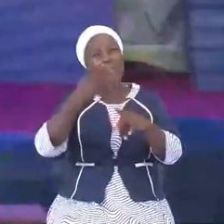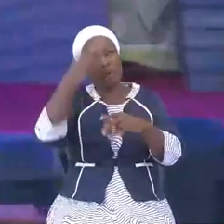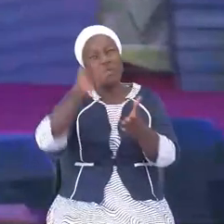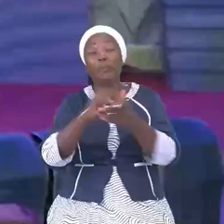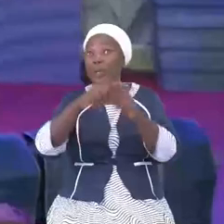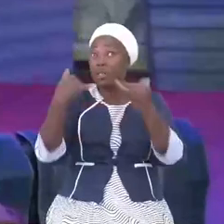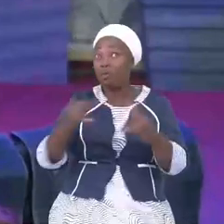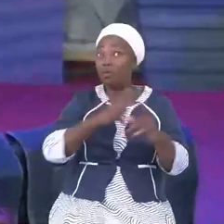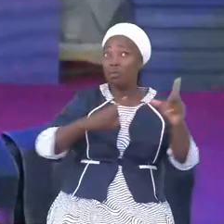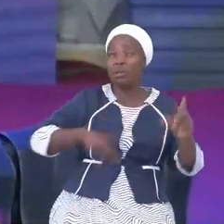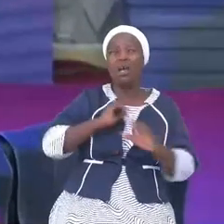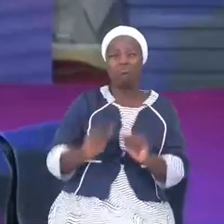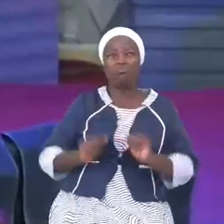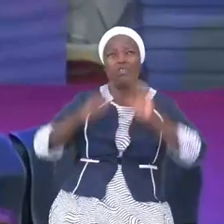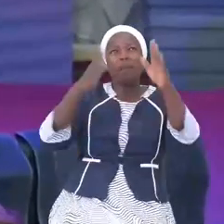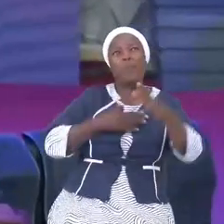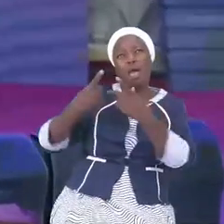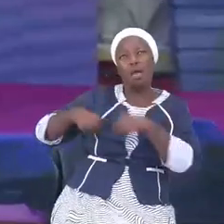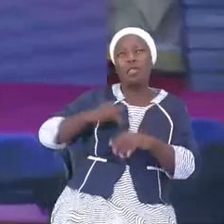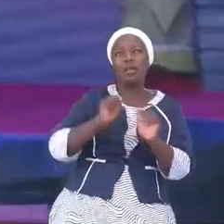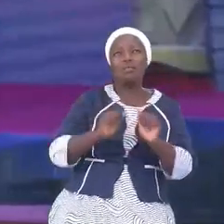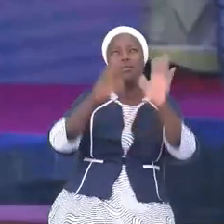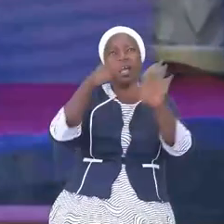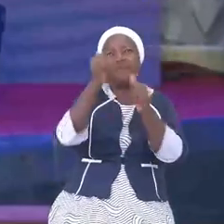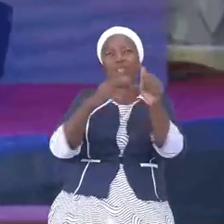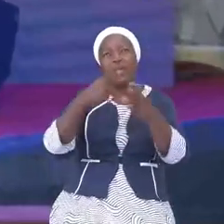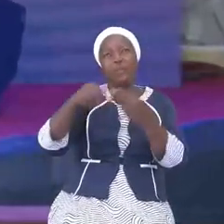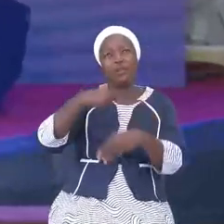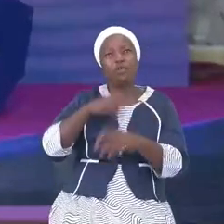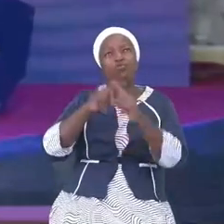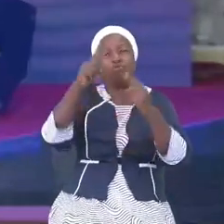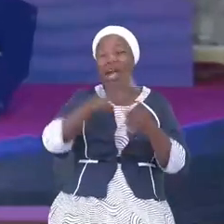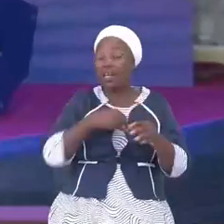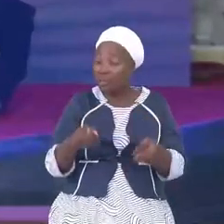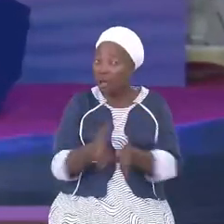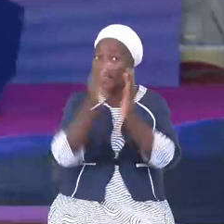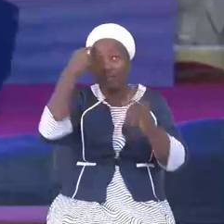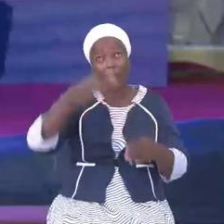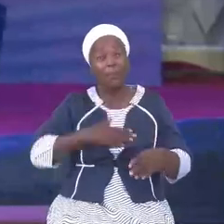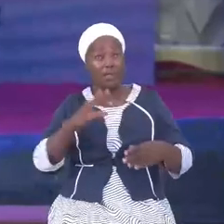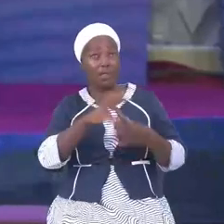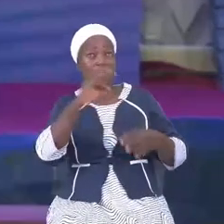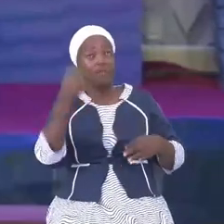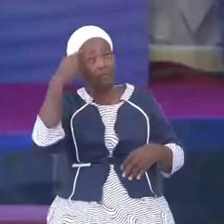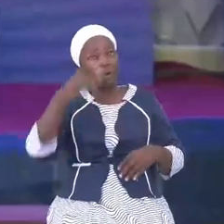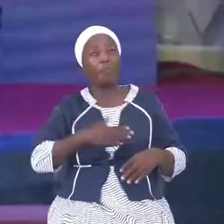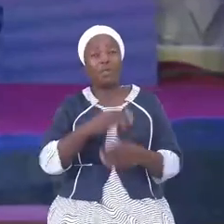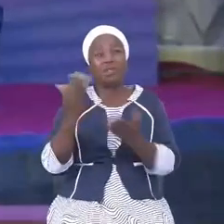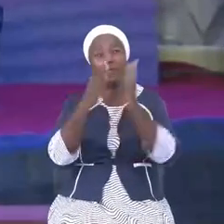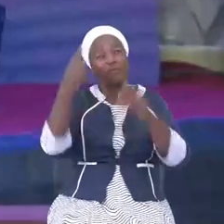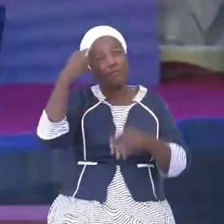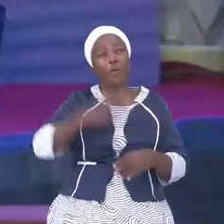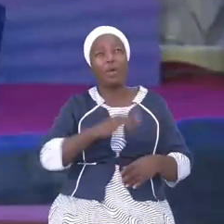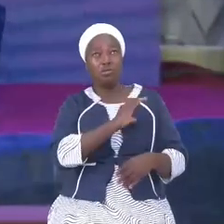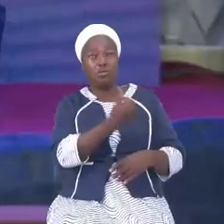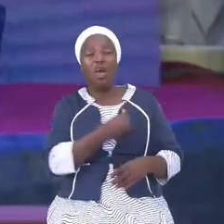tu demandes ma dévotion, tu demandes ma main, tu demandes mon habileté, tu demandes mon service, tu demandes